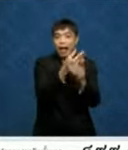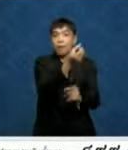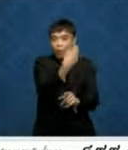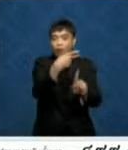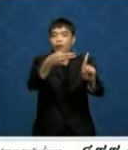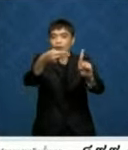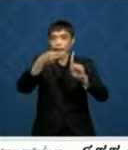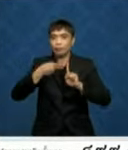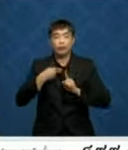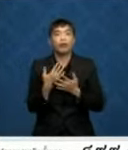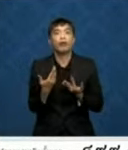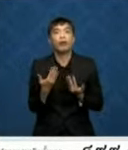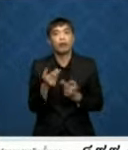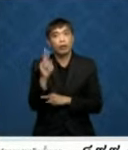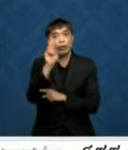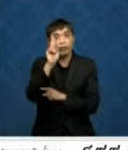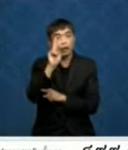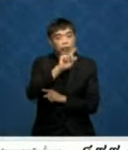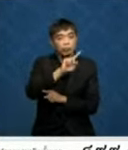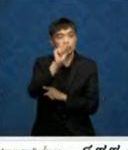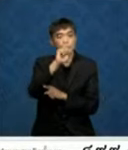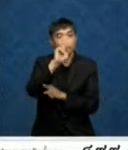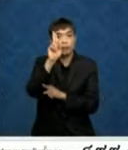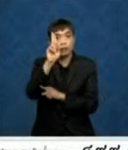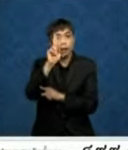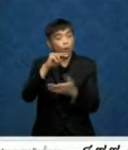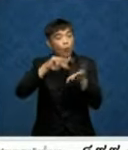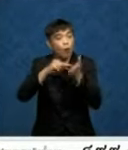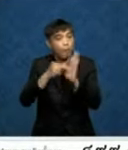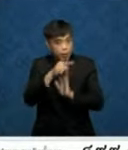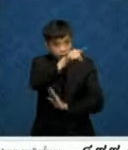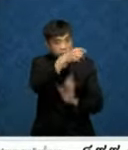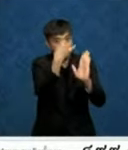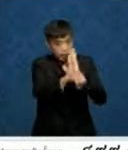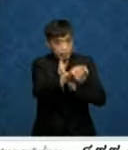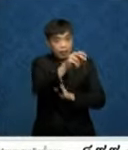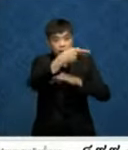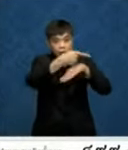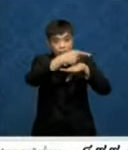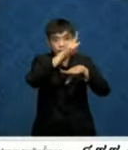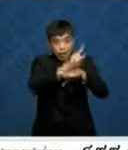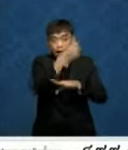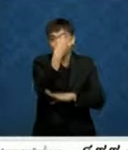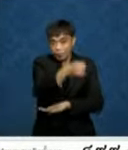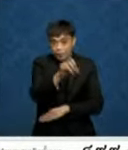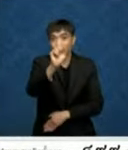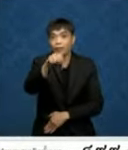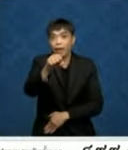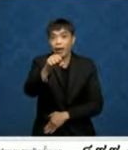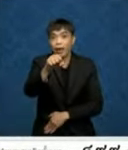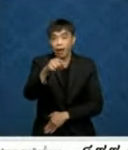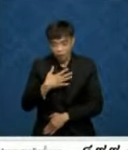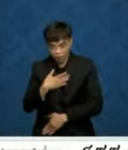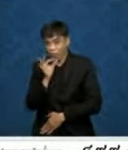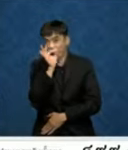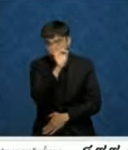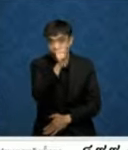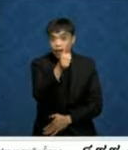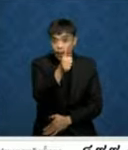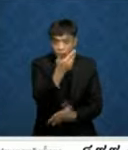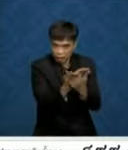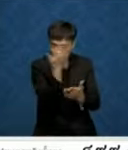ประธานยังไม่ได้แจกเงินให้ผมแบบนี้แปลว่าท่านประธานผิดนัดชําระหนี้หรือเปล่าครับแบบนี้แปลว่าท่านประธานจะต้องถูกผมฟ้องให้บังคับเอาเงิน 10,000 บาทมาได้หรือเปล่าครับท่